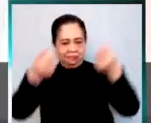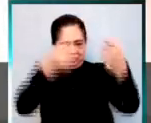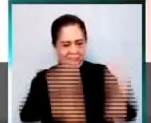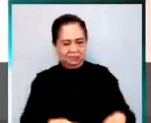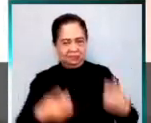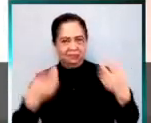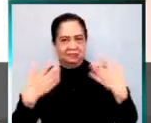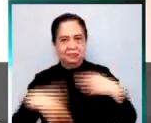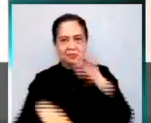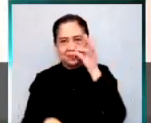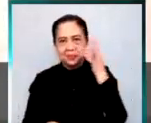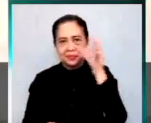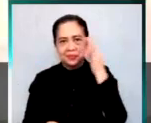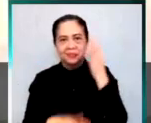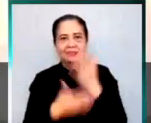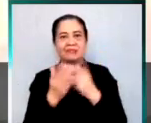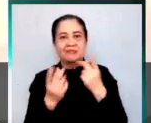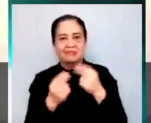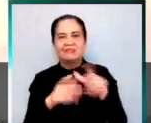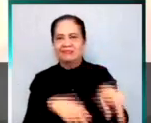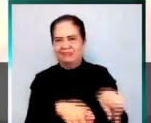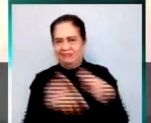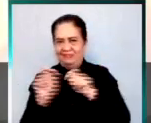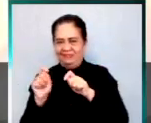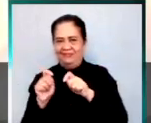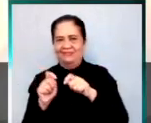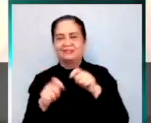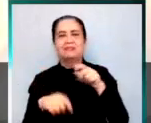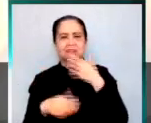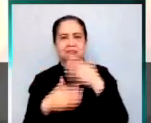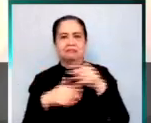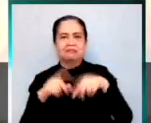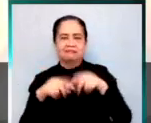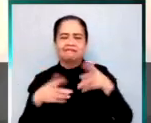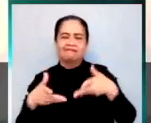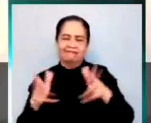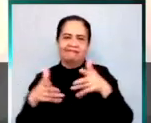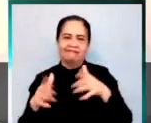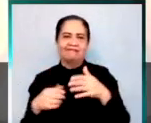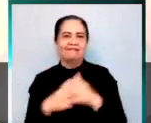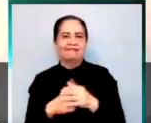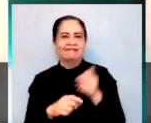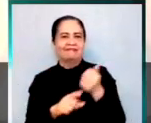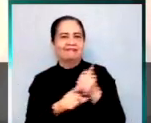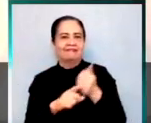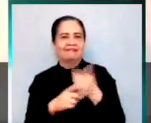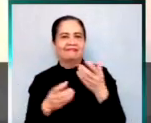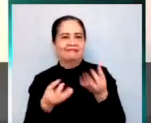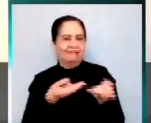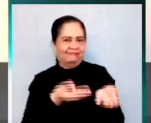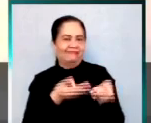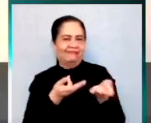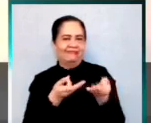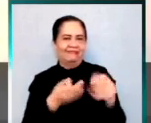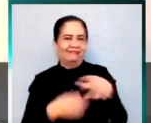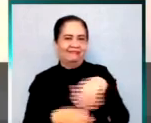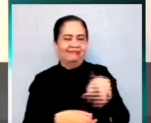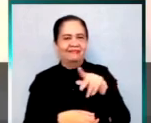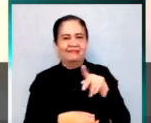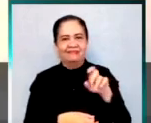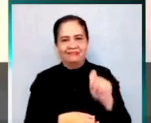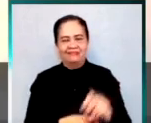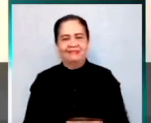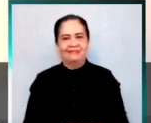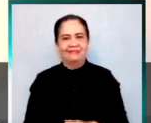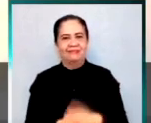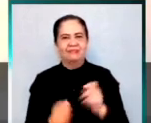iba ay kanilang inadopt. Pet-friendly raw ang mall na siyang nagpapakain sa mga ito. Pinapakapon